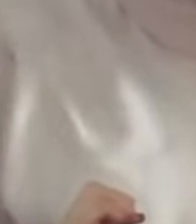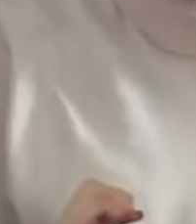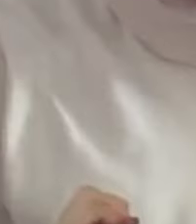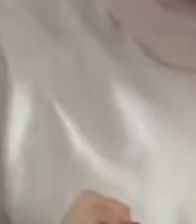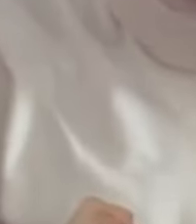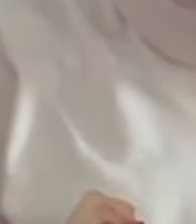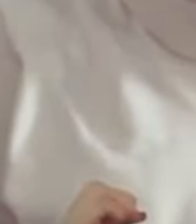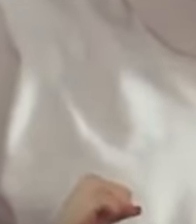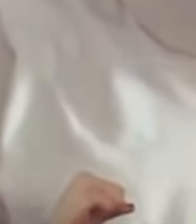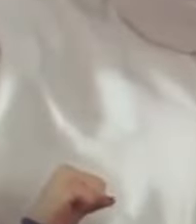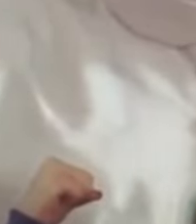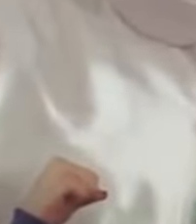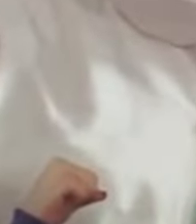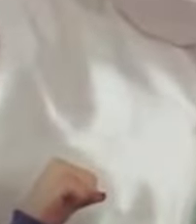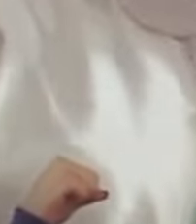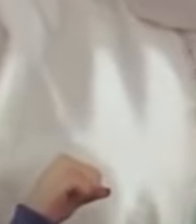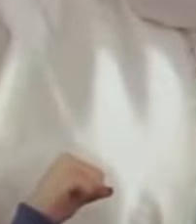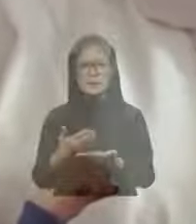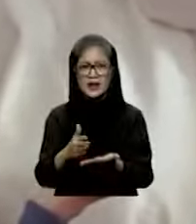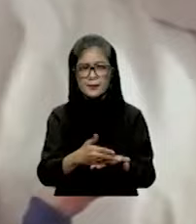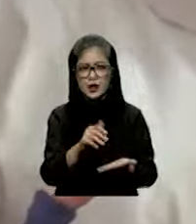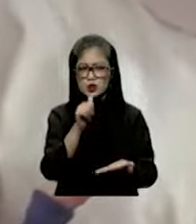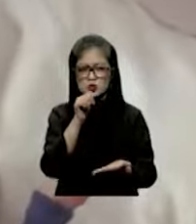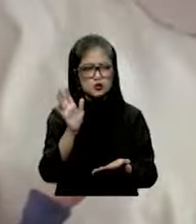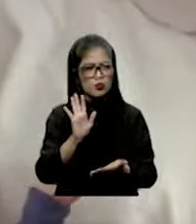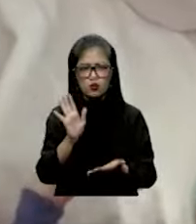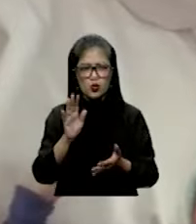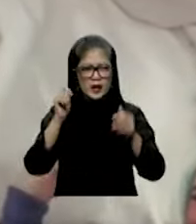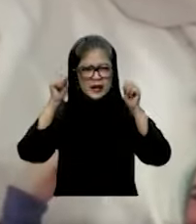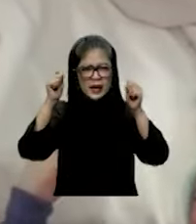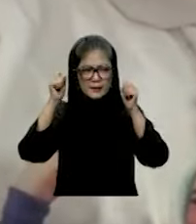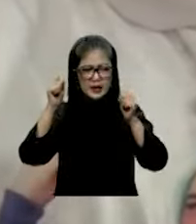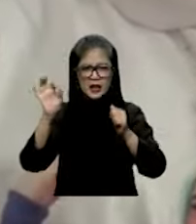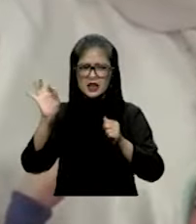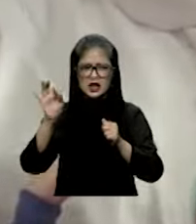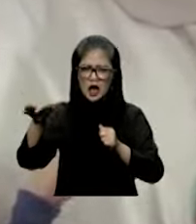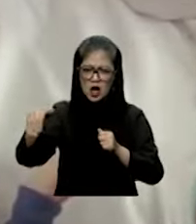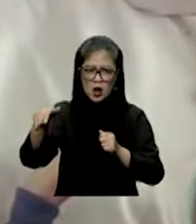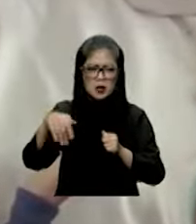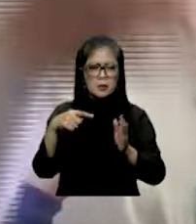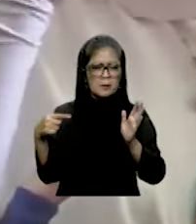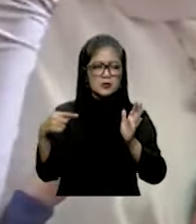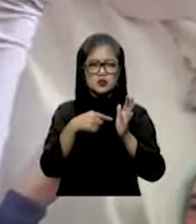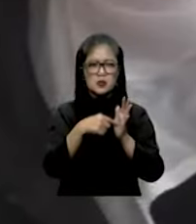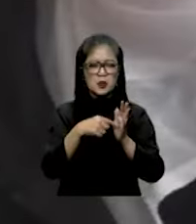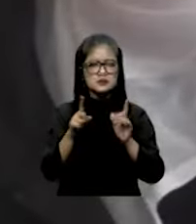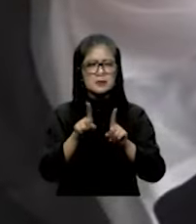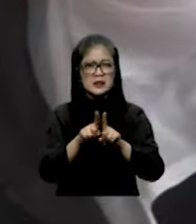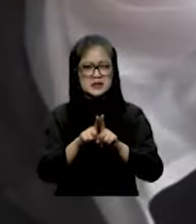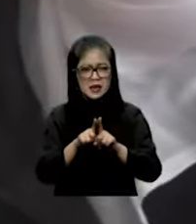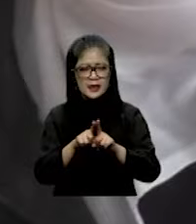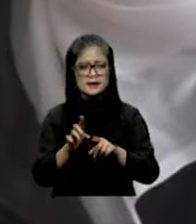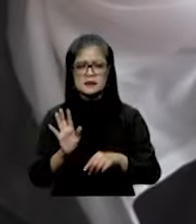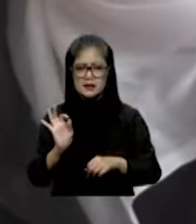menyebut aksi bagi-bagi susu itu bukan untuk kampanye karena tak ada ajakan untuk mencoblos paslon tertentu. Di